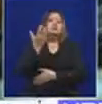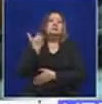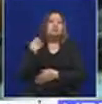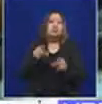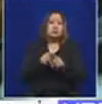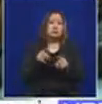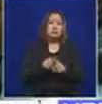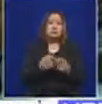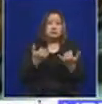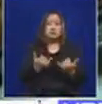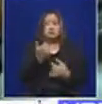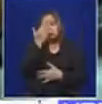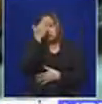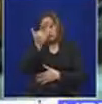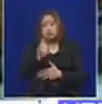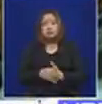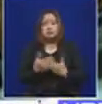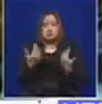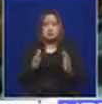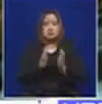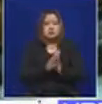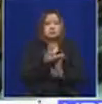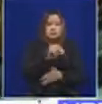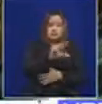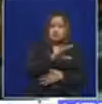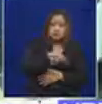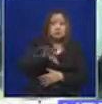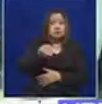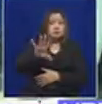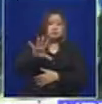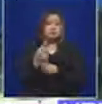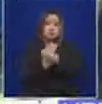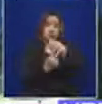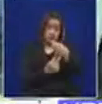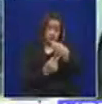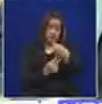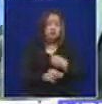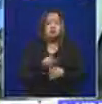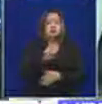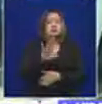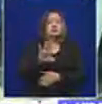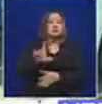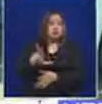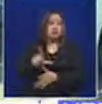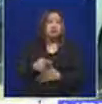คาดว่าจะอยู่ในกรอบ 35-45 เหรียญสหรัฐต่อบาร์เรลค่ะ